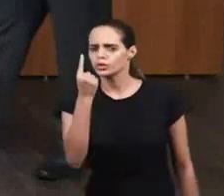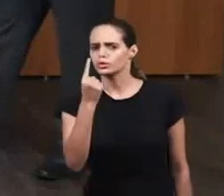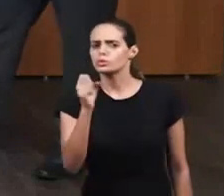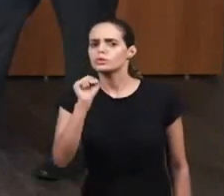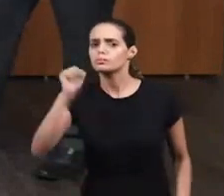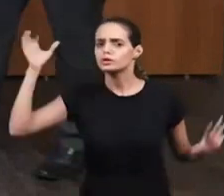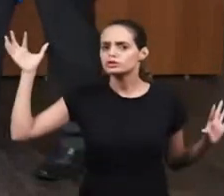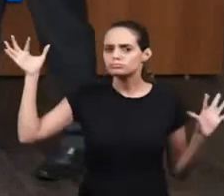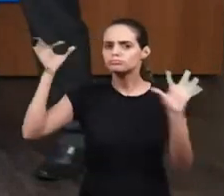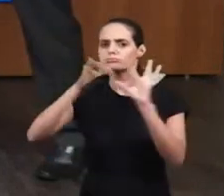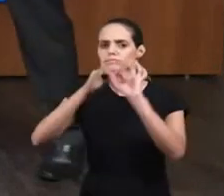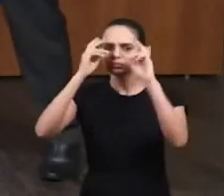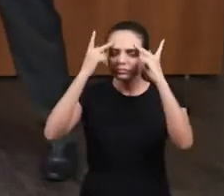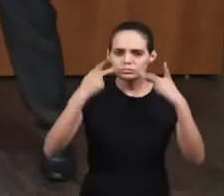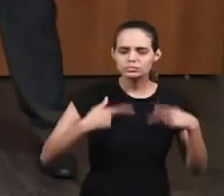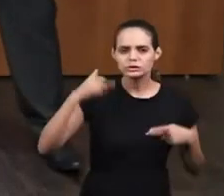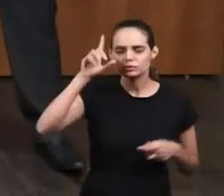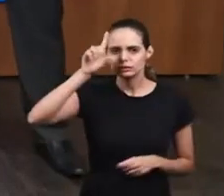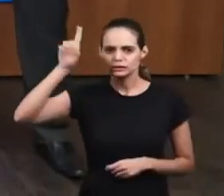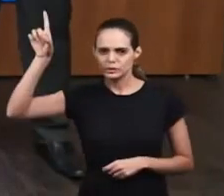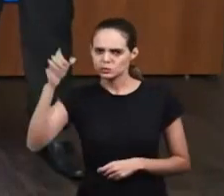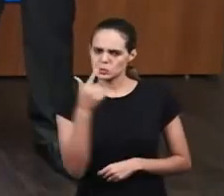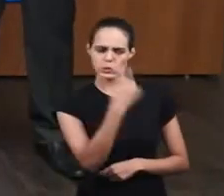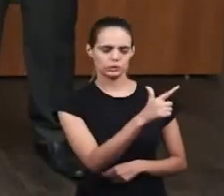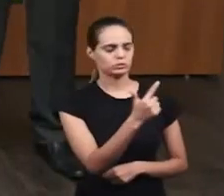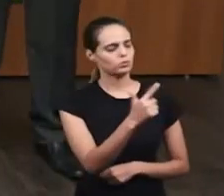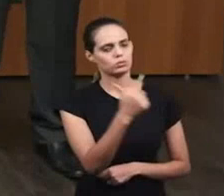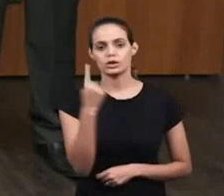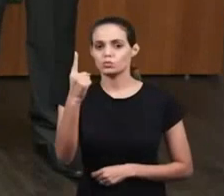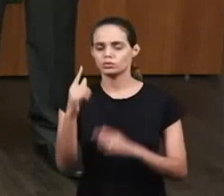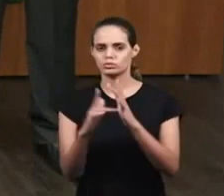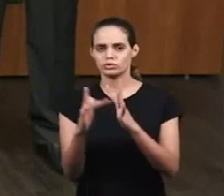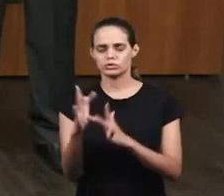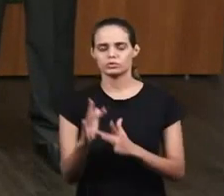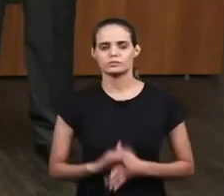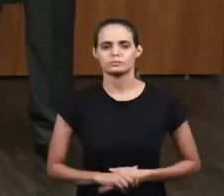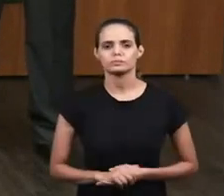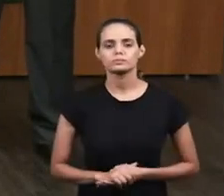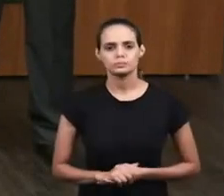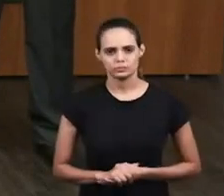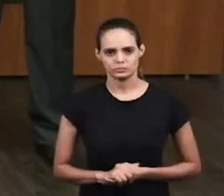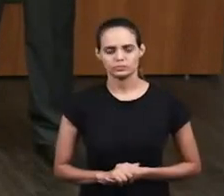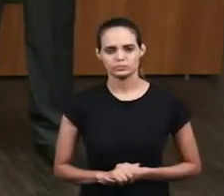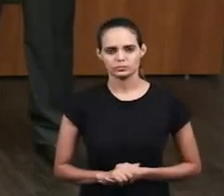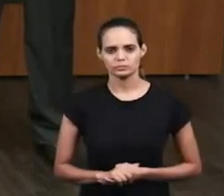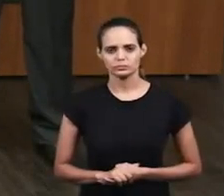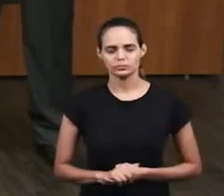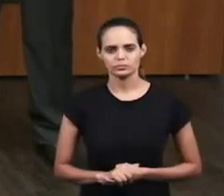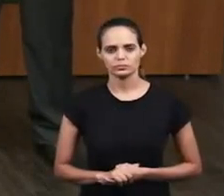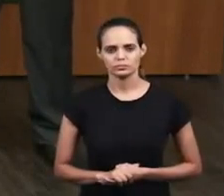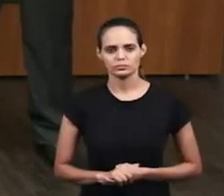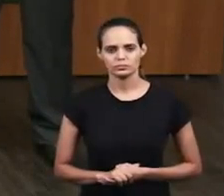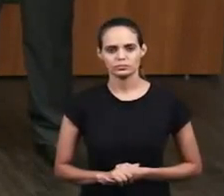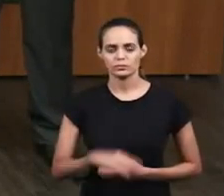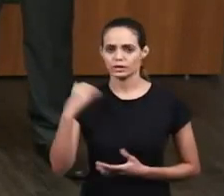zwischen Gott und den Menschen, nämlich der Mensch Christus Jesus. Es gibt